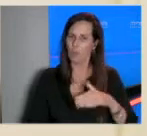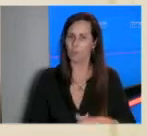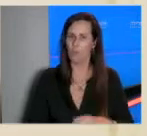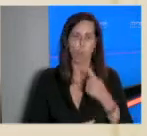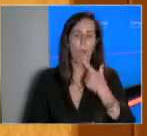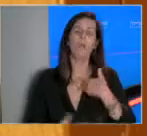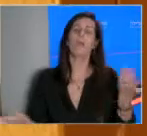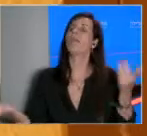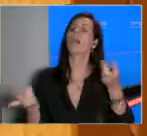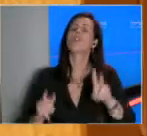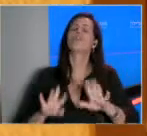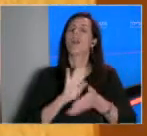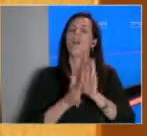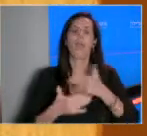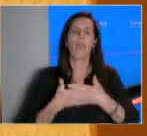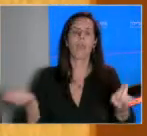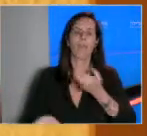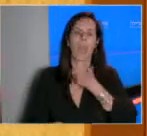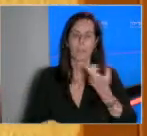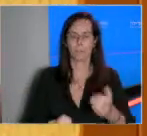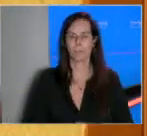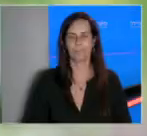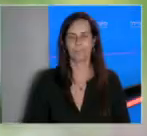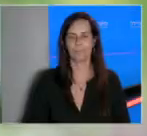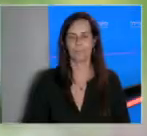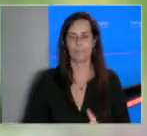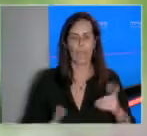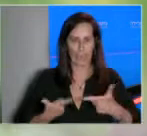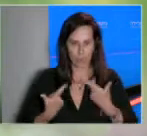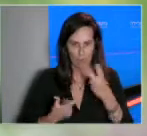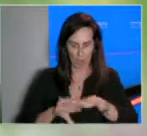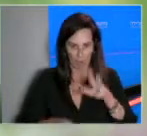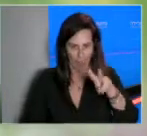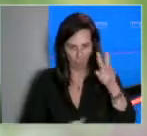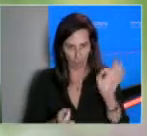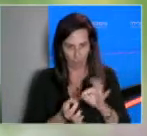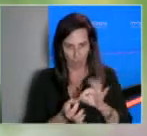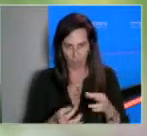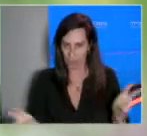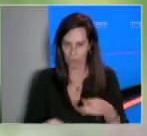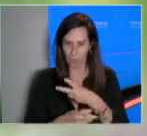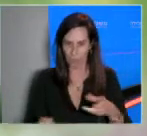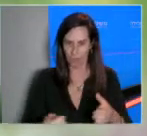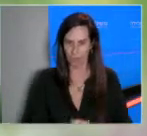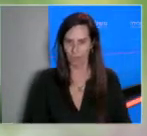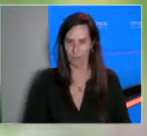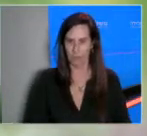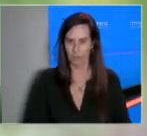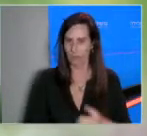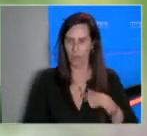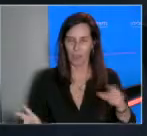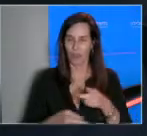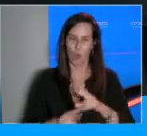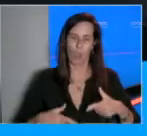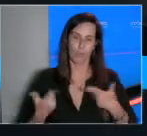הוא אמר לי שזה מה שיש. אין לי ברירה. איך אני אחיה עם שני ילדים? ב-2,000 שקל. אז אני לא